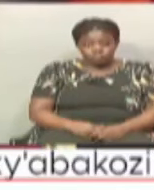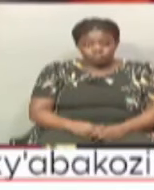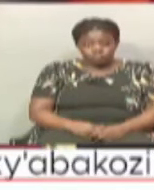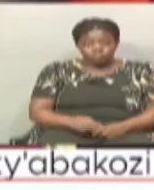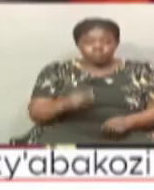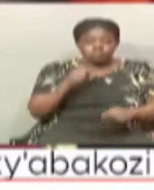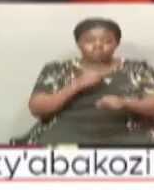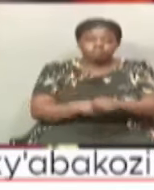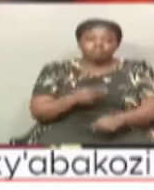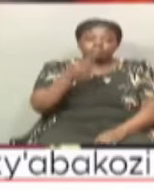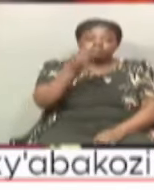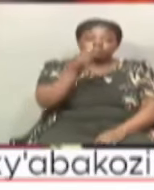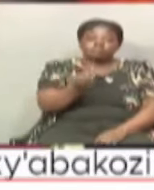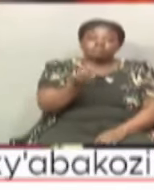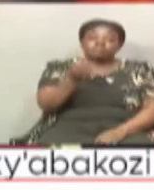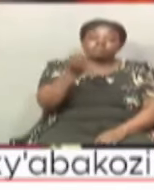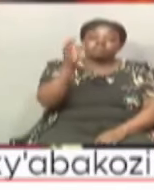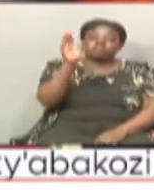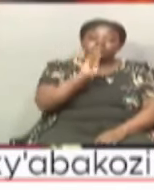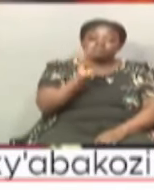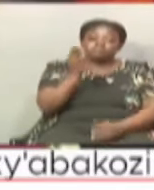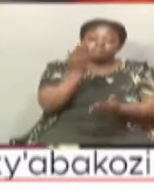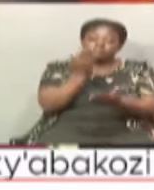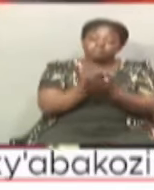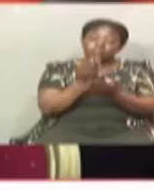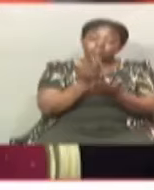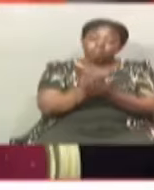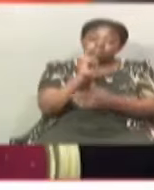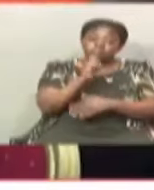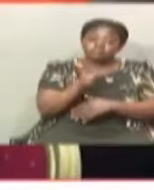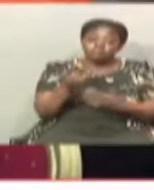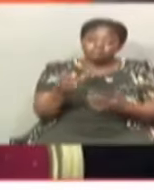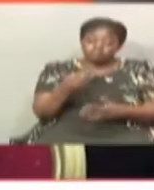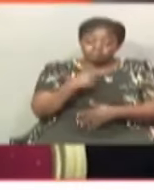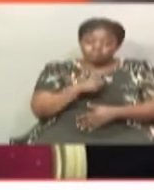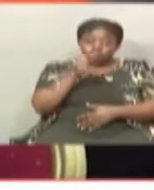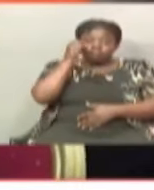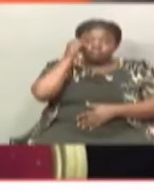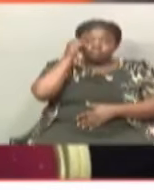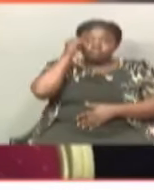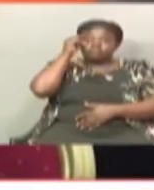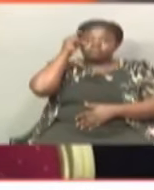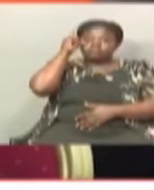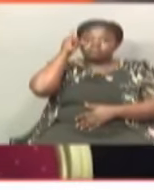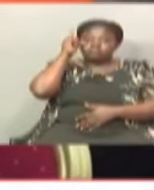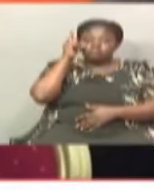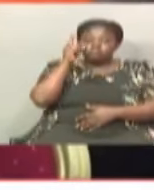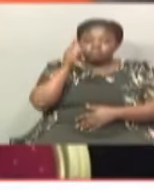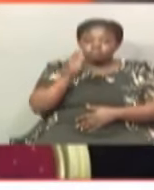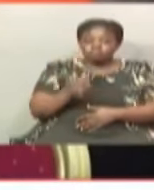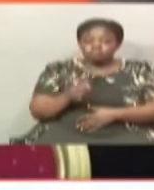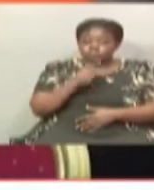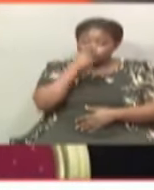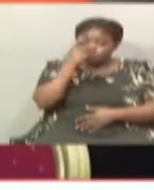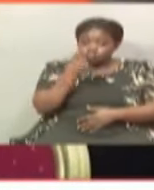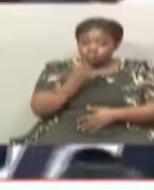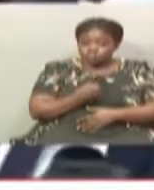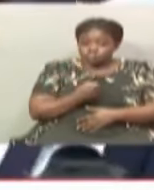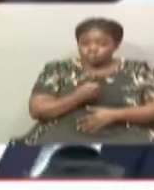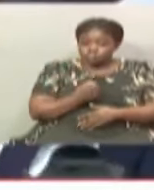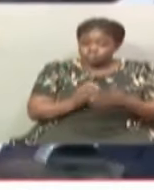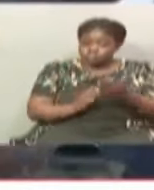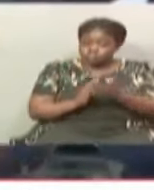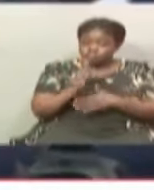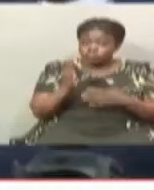6 billion request came in, I opened my eyes. And I ask myself, is this for